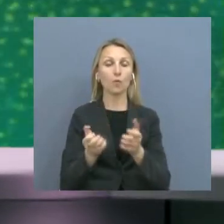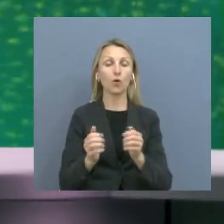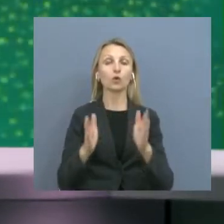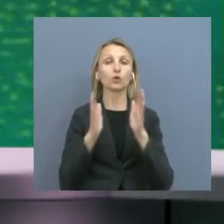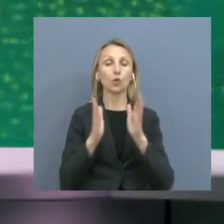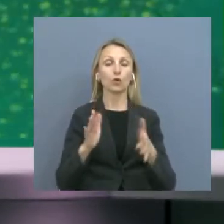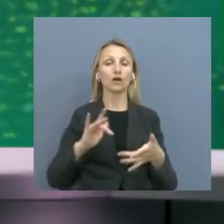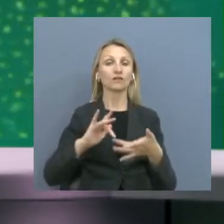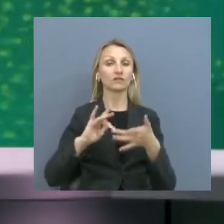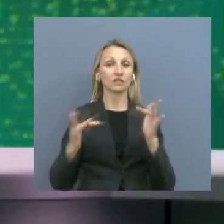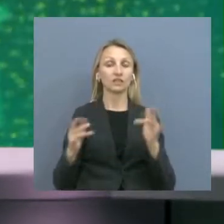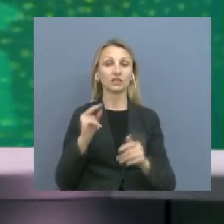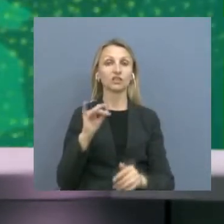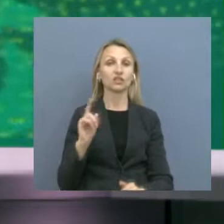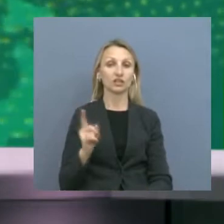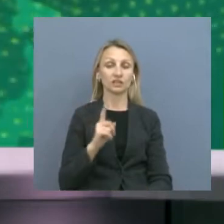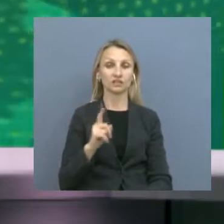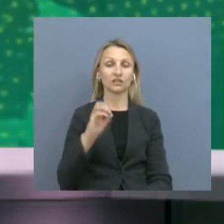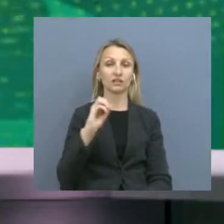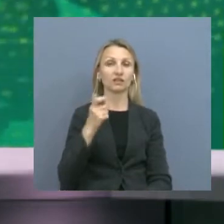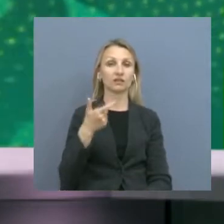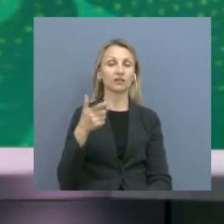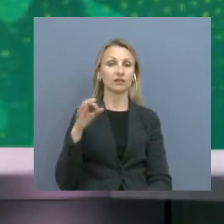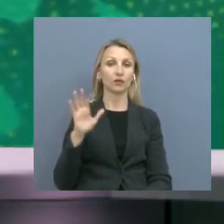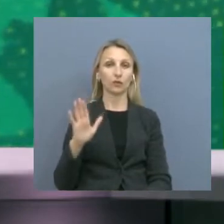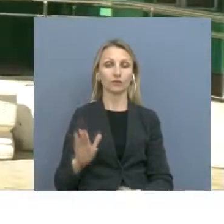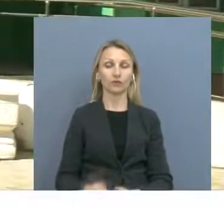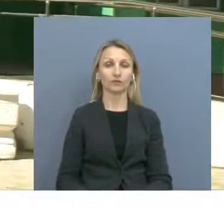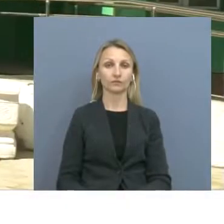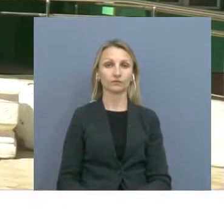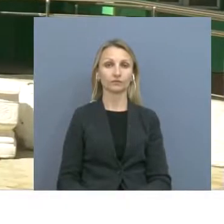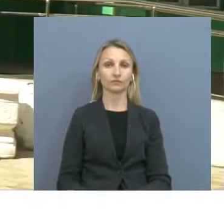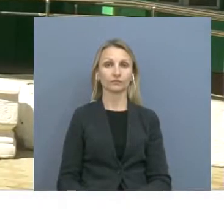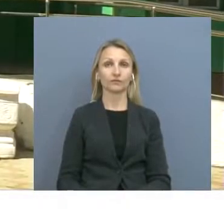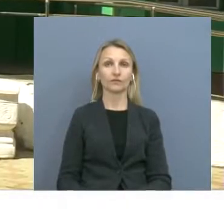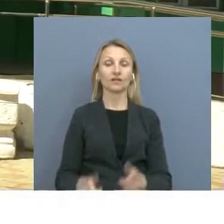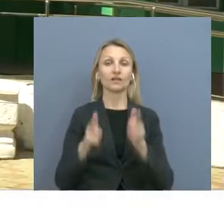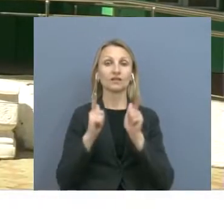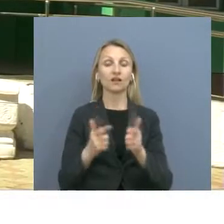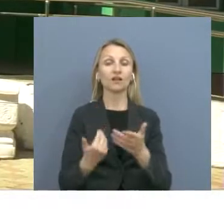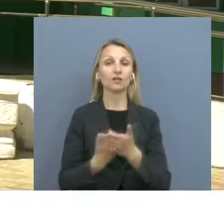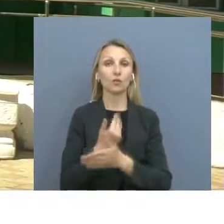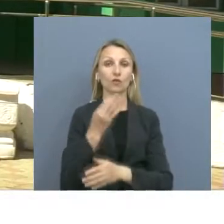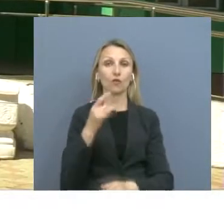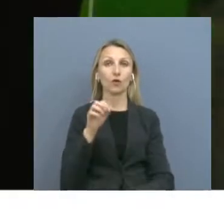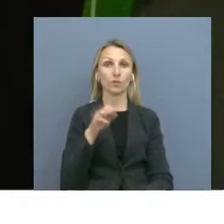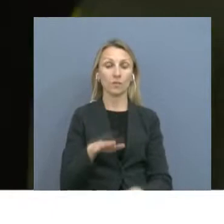только в онлайн-формате через портал электронного правительства. Согласно нового формата, теперь в отделах обслуживания